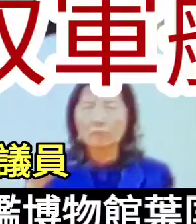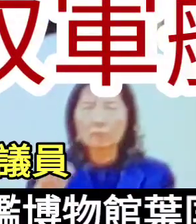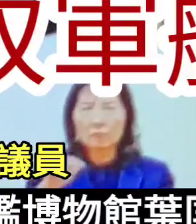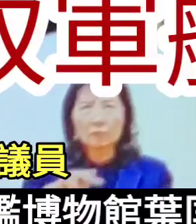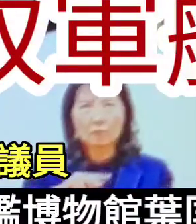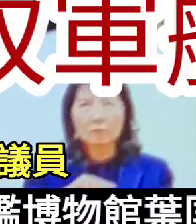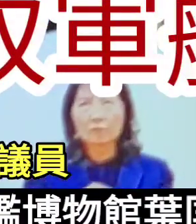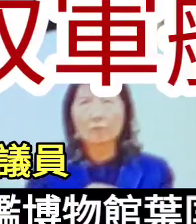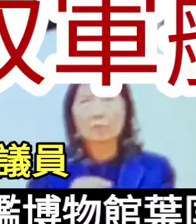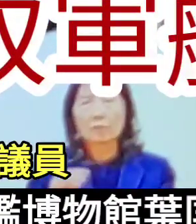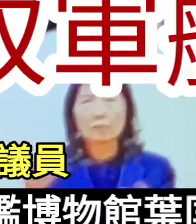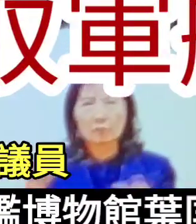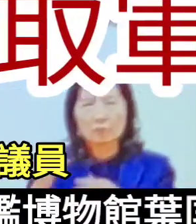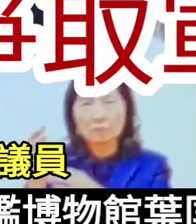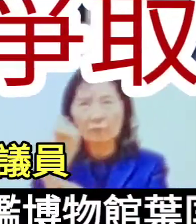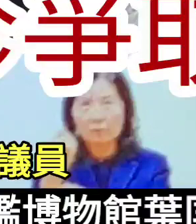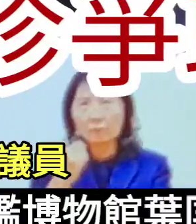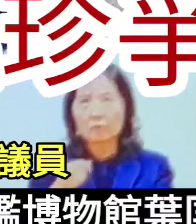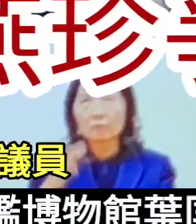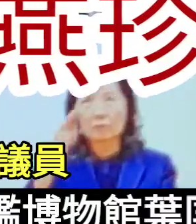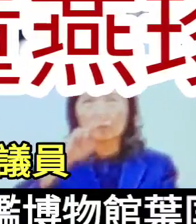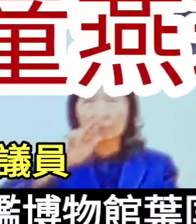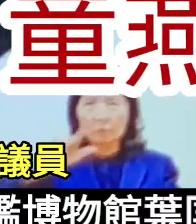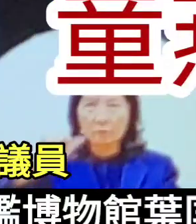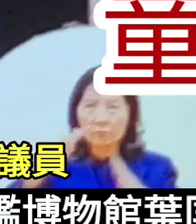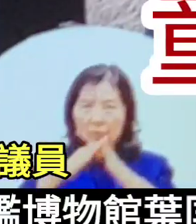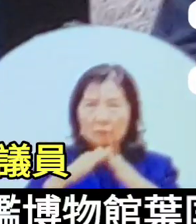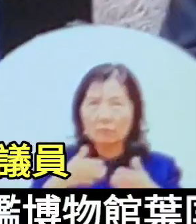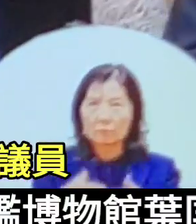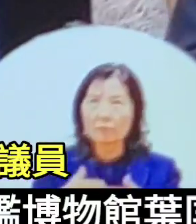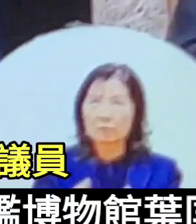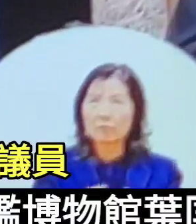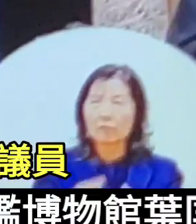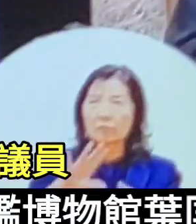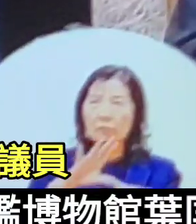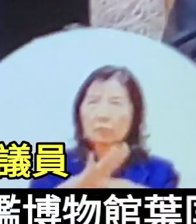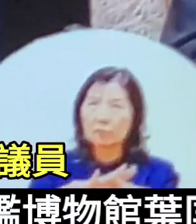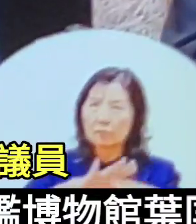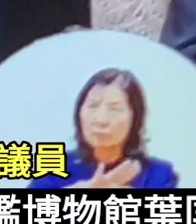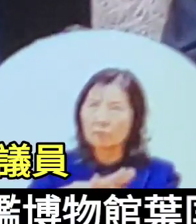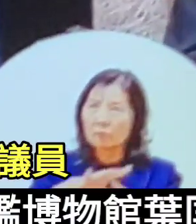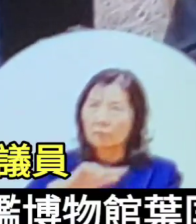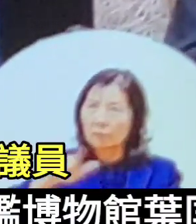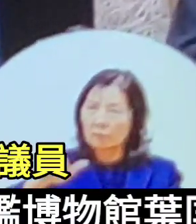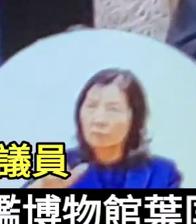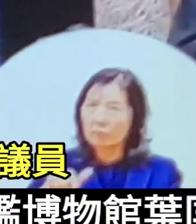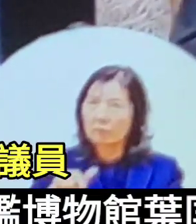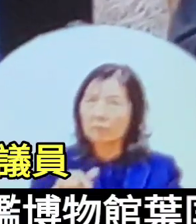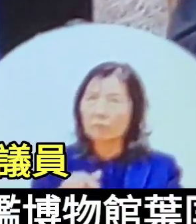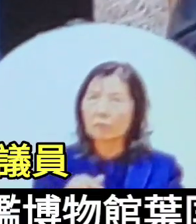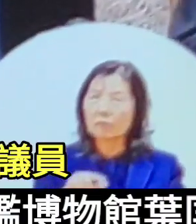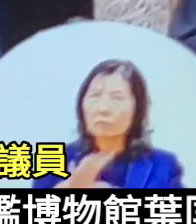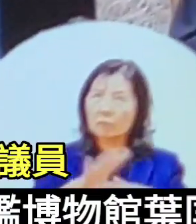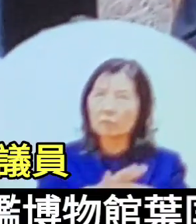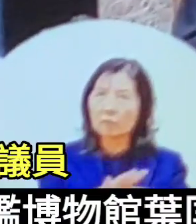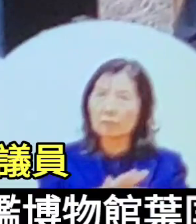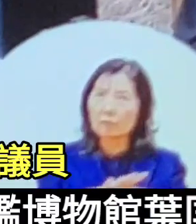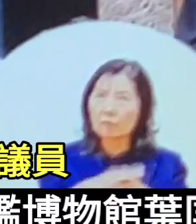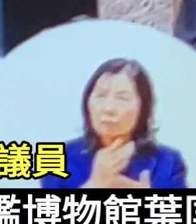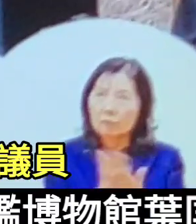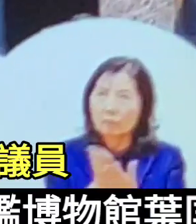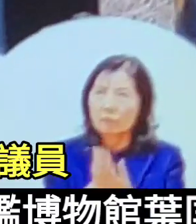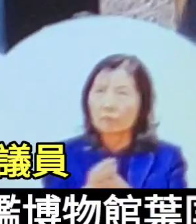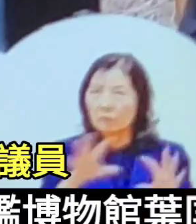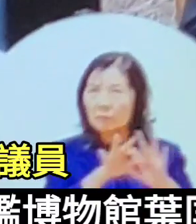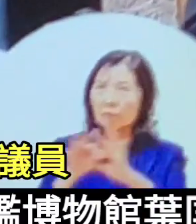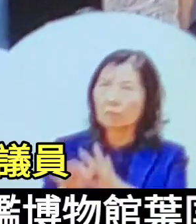力。那这个做博物馆呢，其实最重要，文物本身、文件还有相关